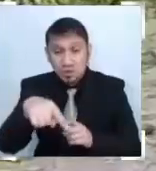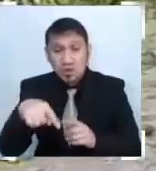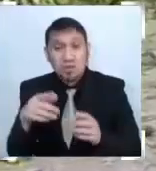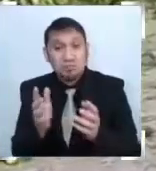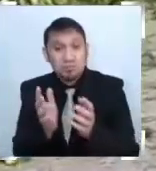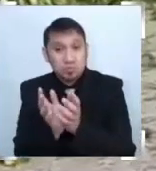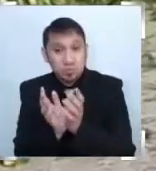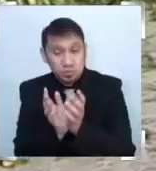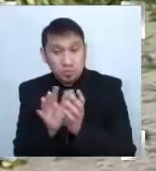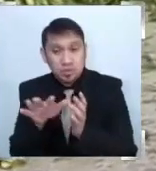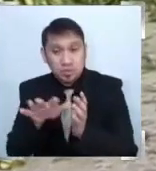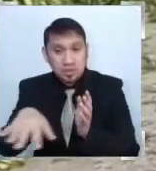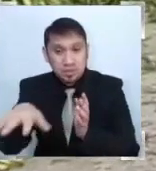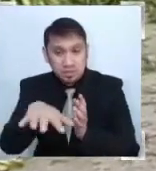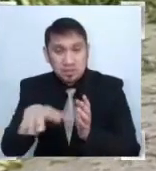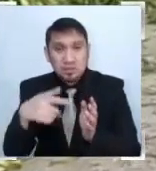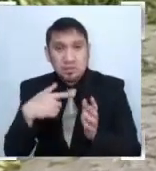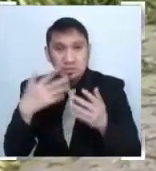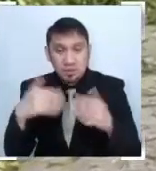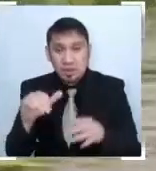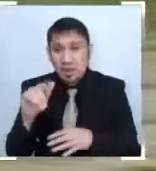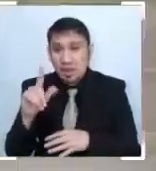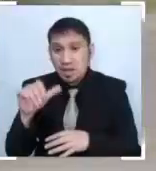ang kanilang serbisyo sa Aklan at Capiz.